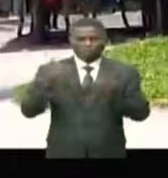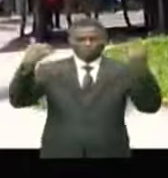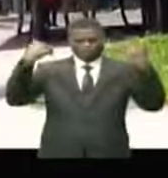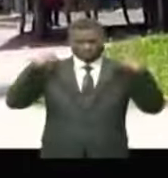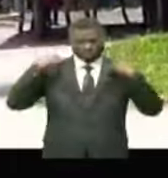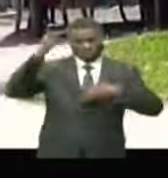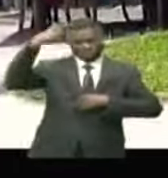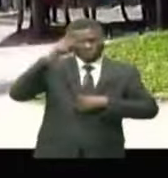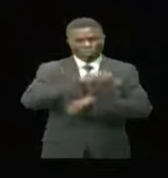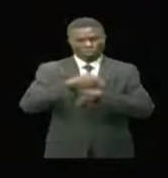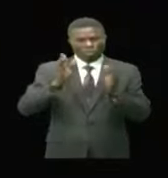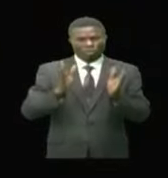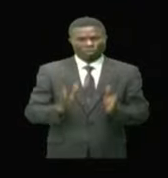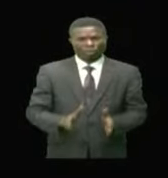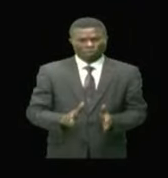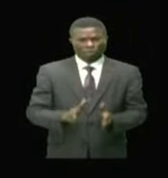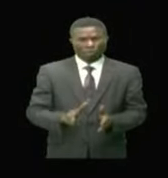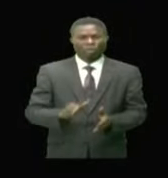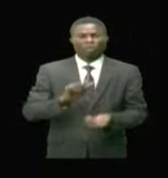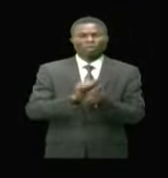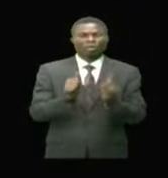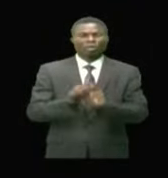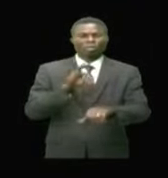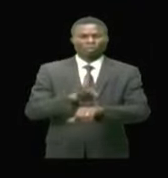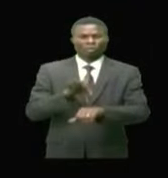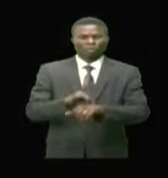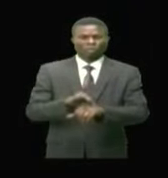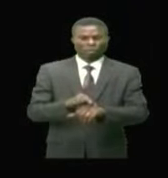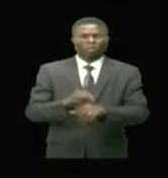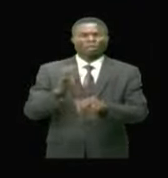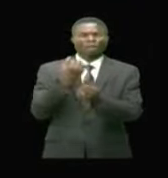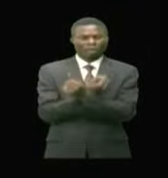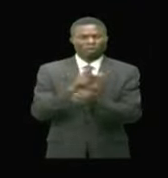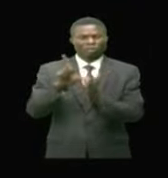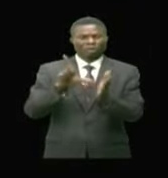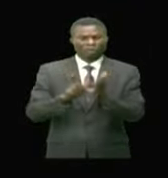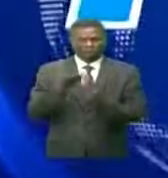autorités politico-administratives ont donc l'occasion de faire appliquer la loi.